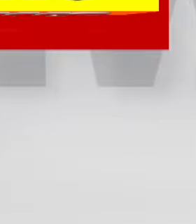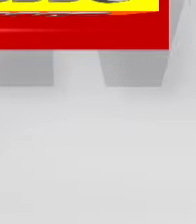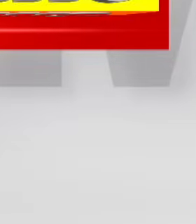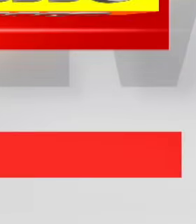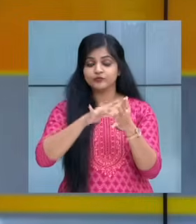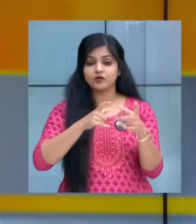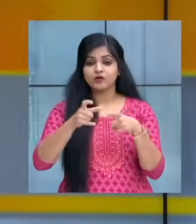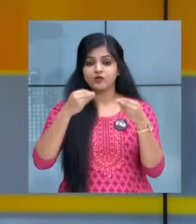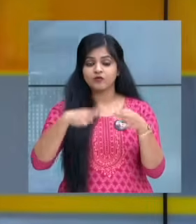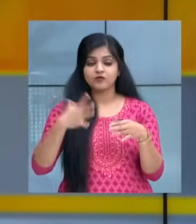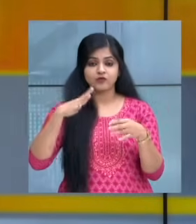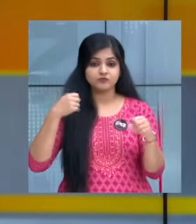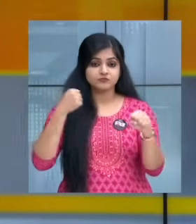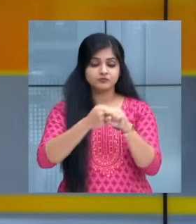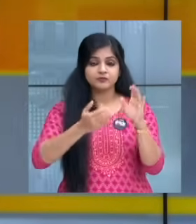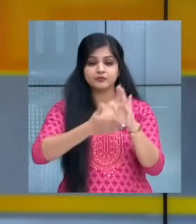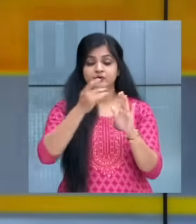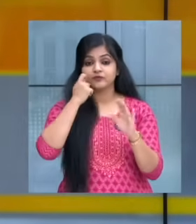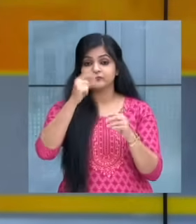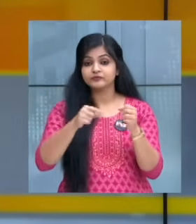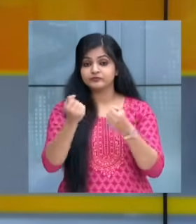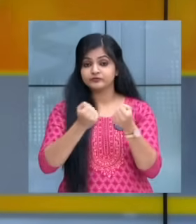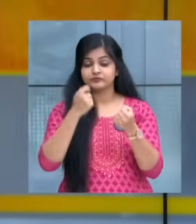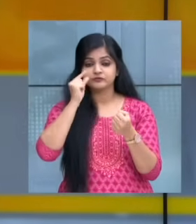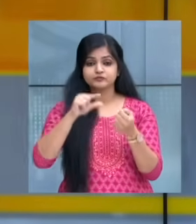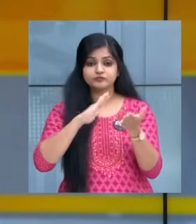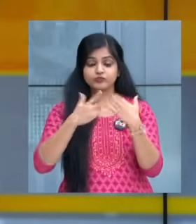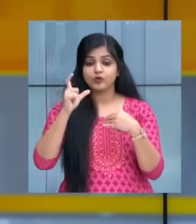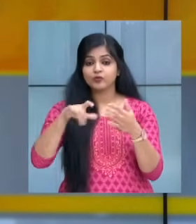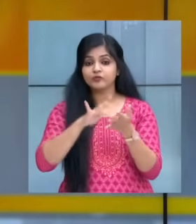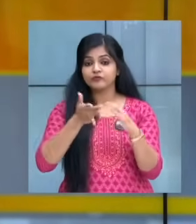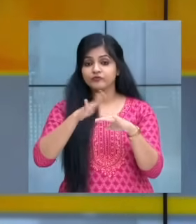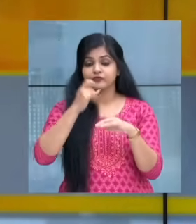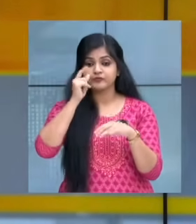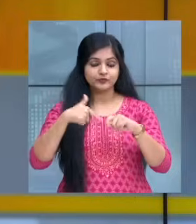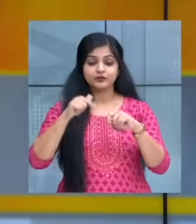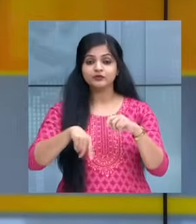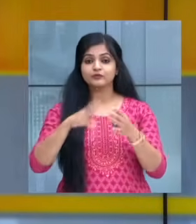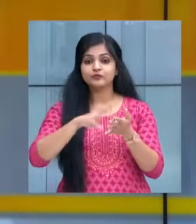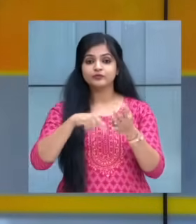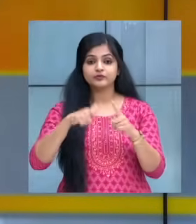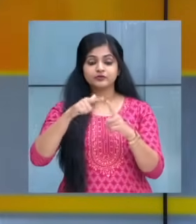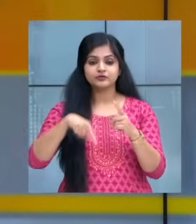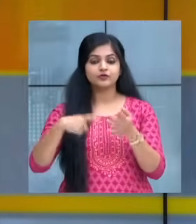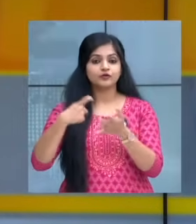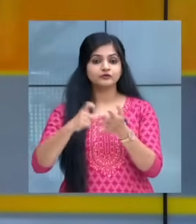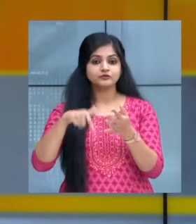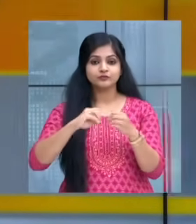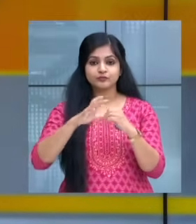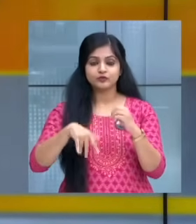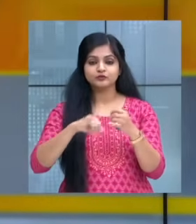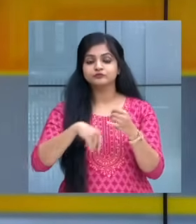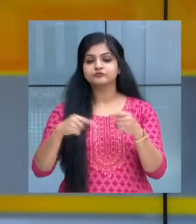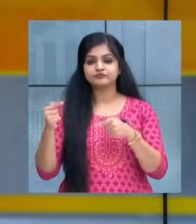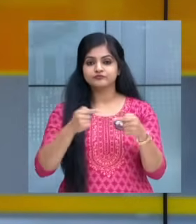പുത്തൂരിലാണ് നിയന്ത്രണം വിട്ട ലോറി കെട്ടിടത്തിലേക്ക് ഇടിച്ചു കയറി ഡ്രൈവർക്ക് ദാരുണാന്ത്യമുണ്ടായത്. കോയമ്പത്തൂർ സ്വദേശി വിപിനാണ് മരണമടഞ്ഞത്. ഇന്ത്യൻസ് റോയൽ ചാലഞ്ചേഴ്സ് ബംഗളൂരു